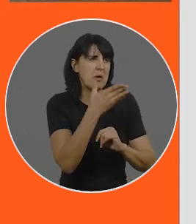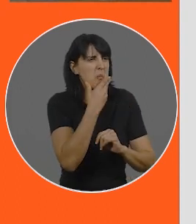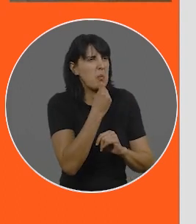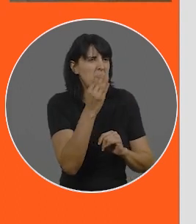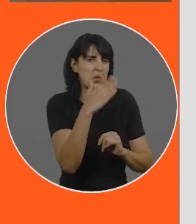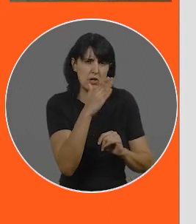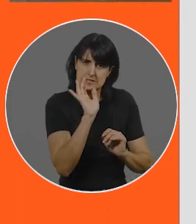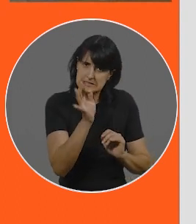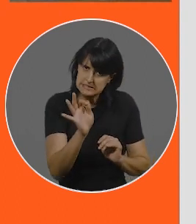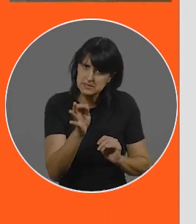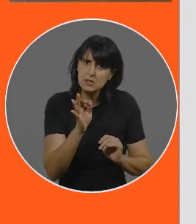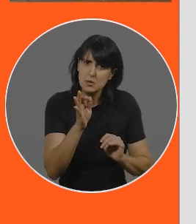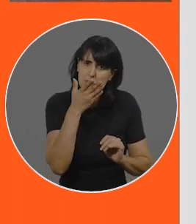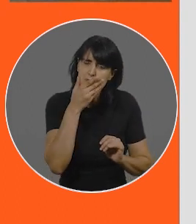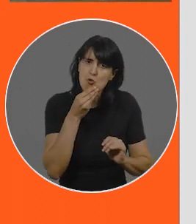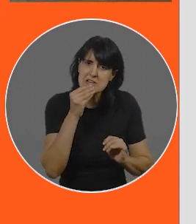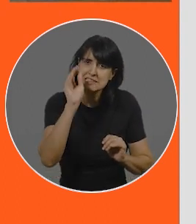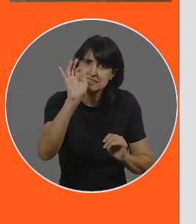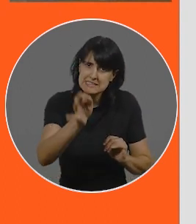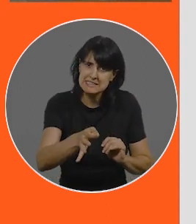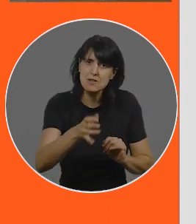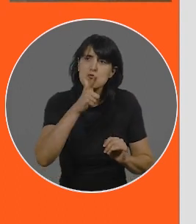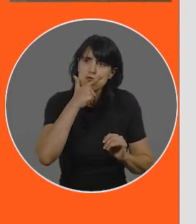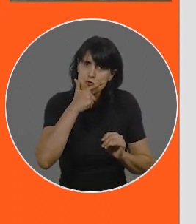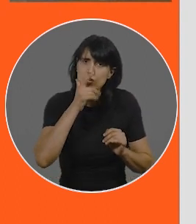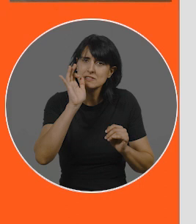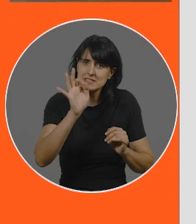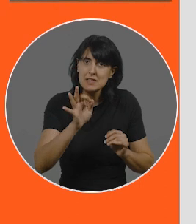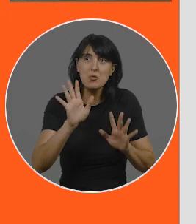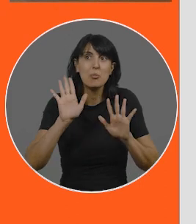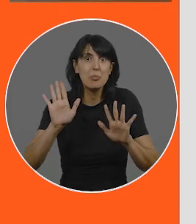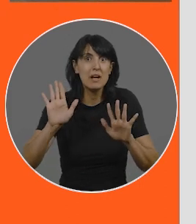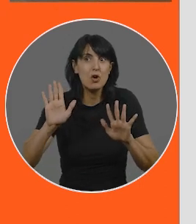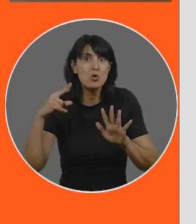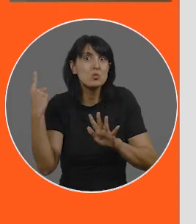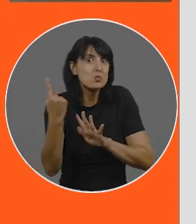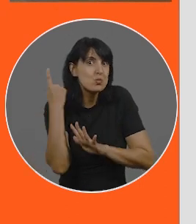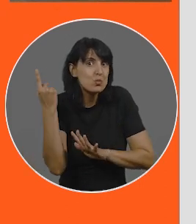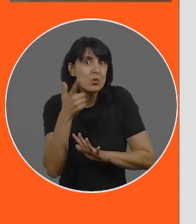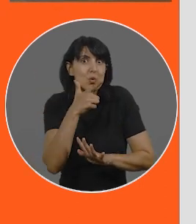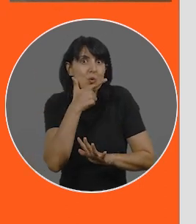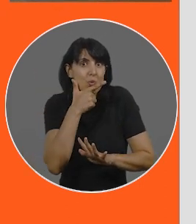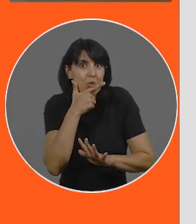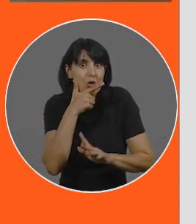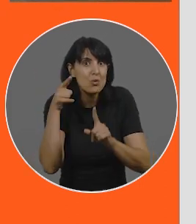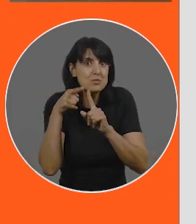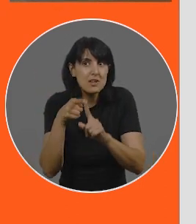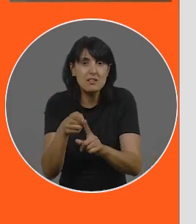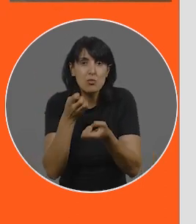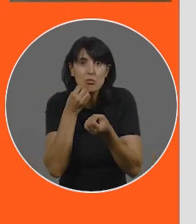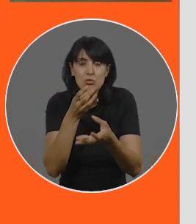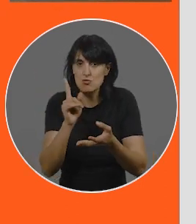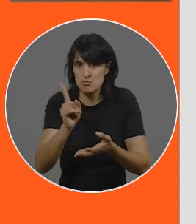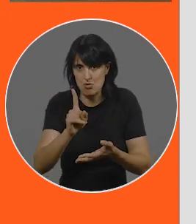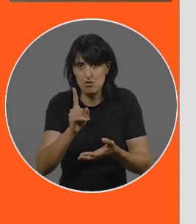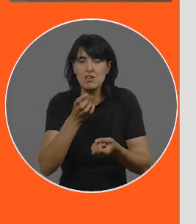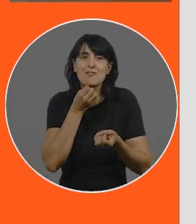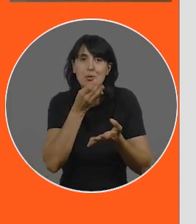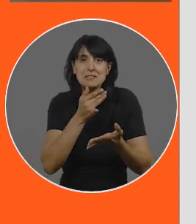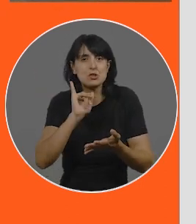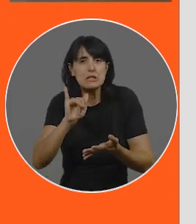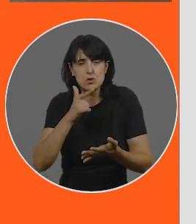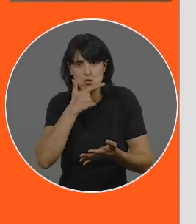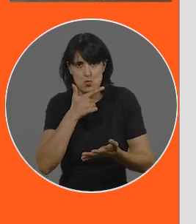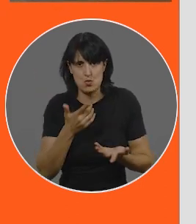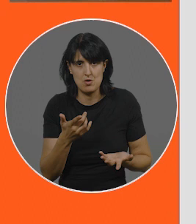bonic. Sí que pot ser bonic, però no ha de ser només bonic. Ha de ser bonic i ha de ser accessible. I a més, ja